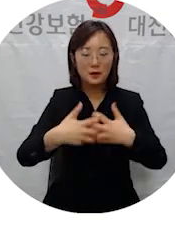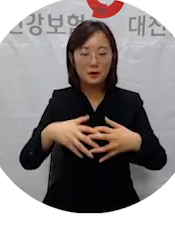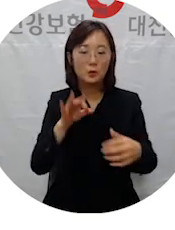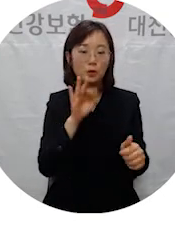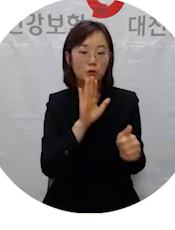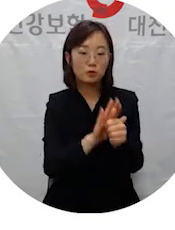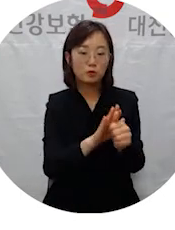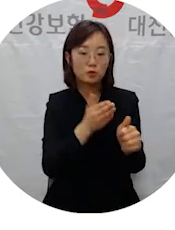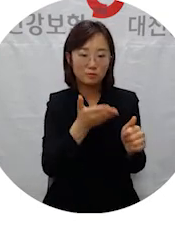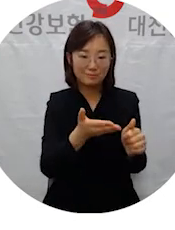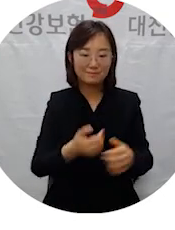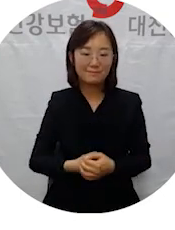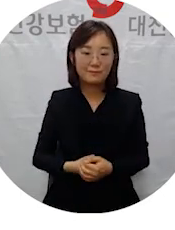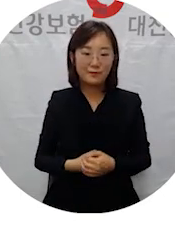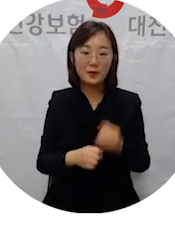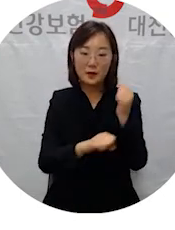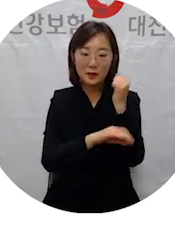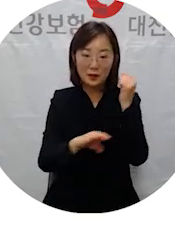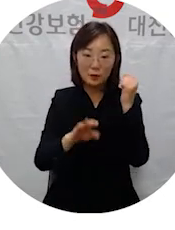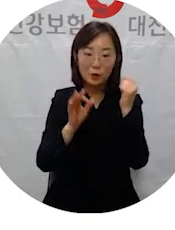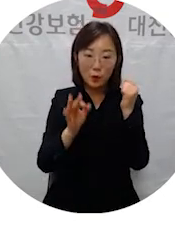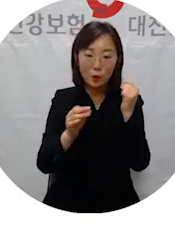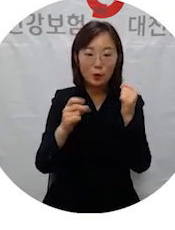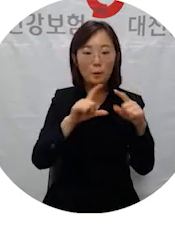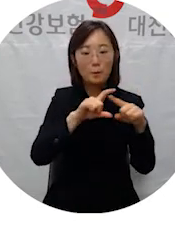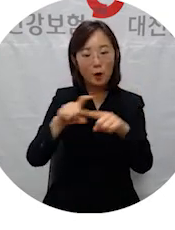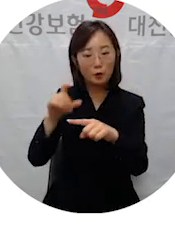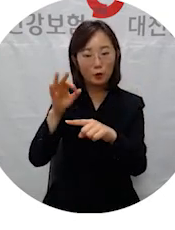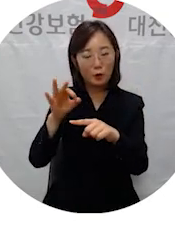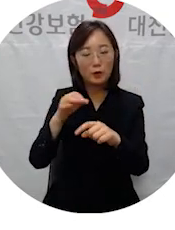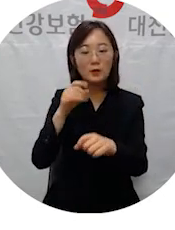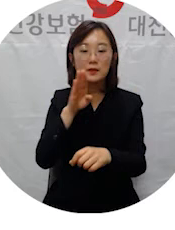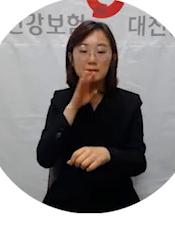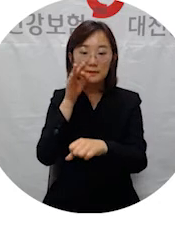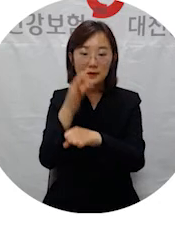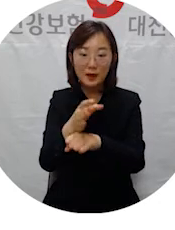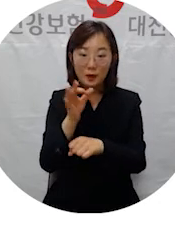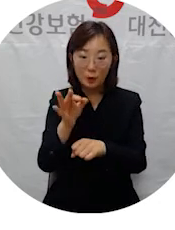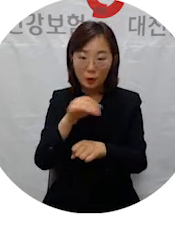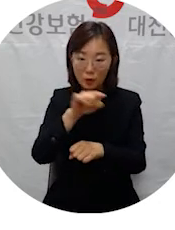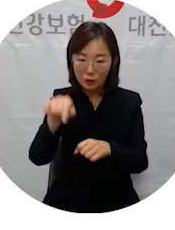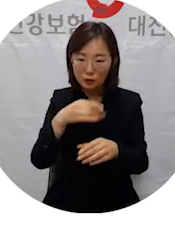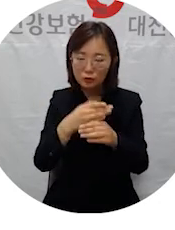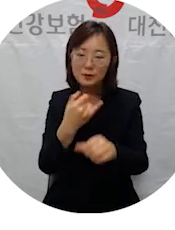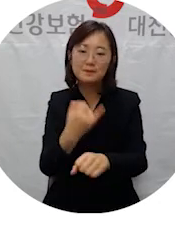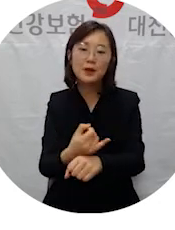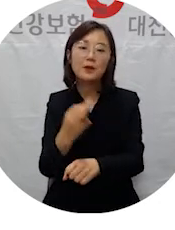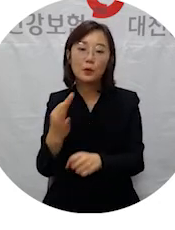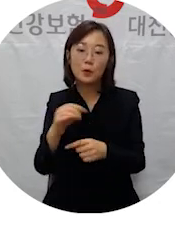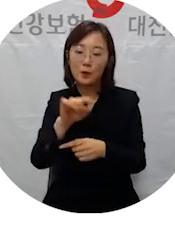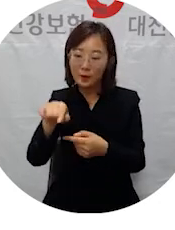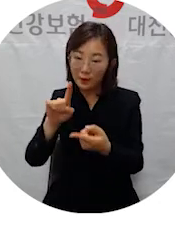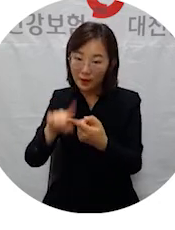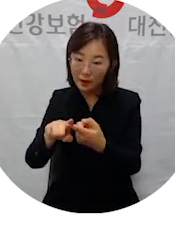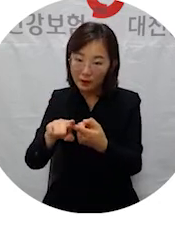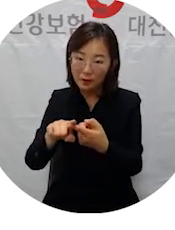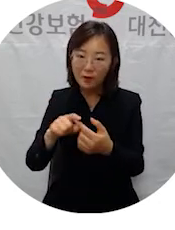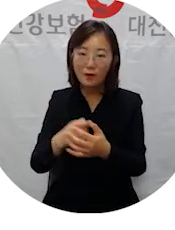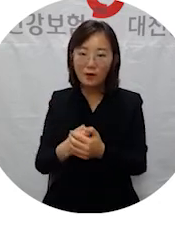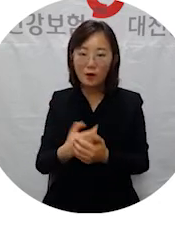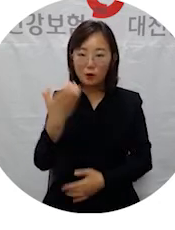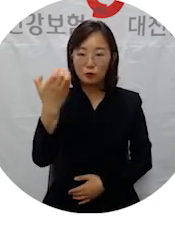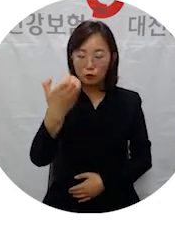지원합니다. 기준액, 고시금액, 실구입 금액 중 최저금액의 100분의 90에 해당하는